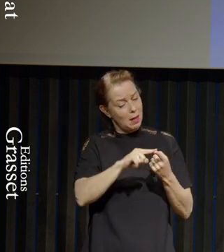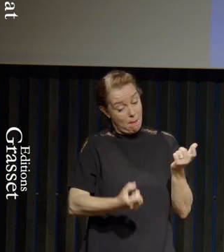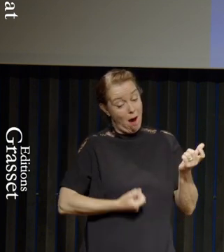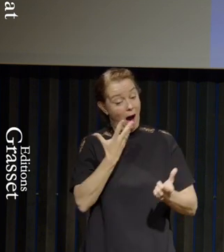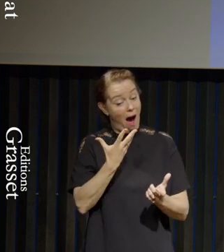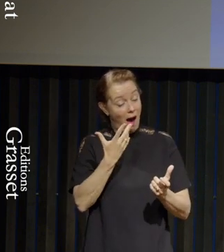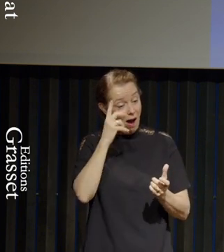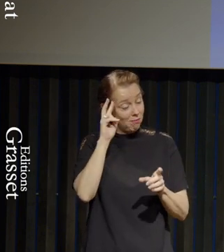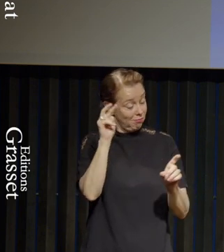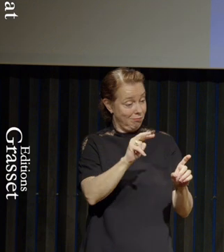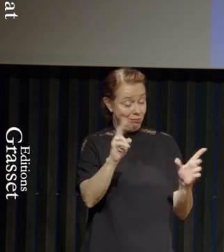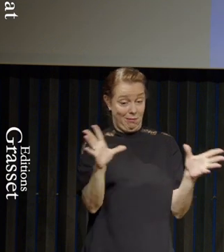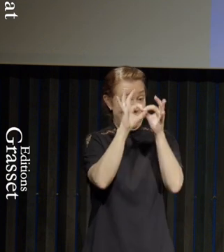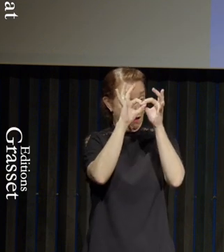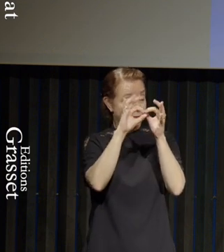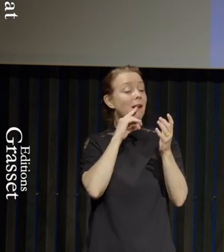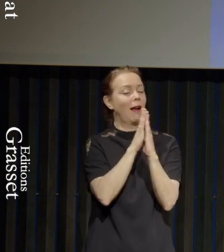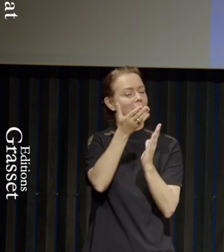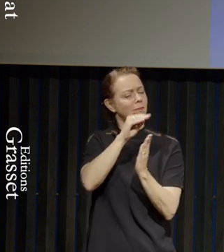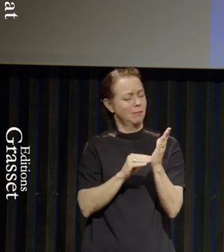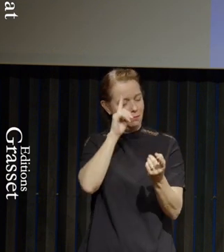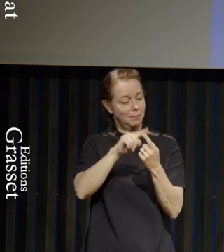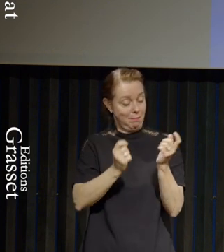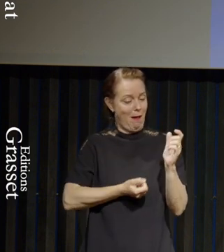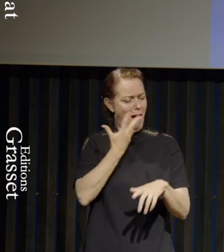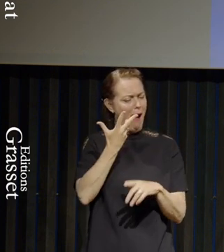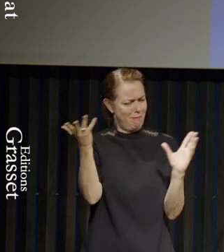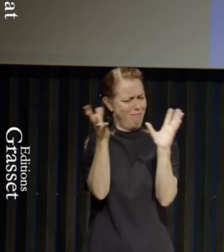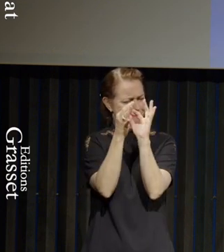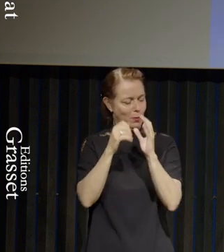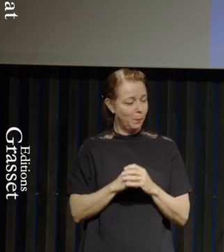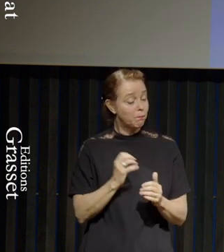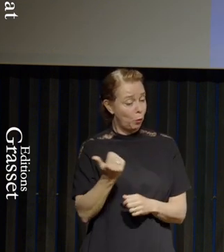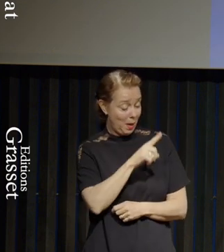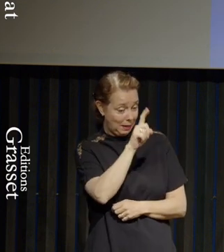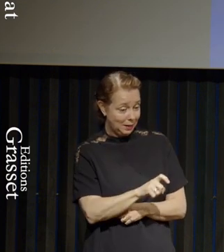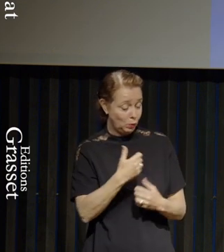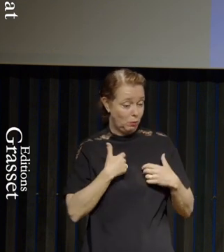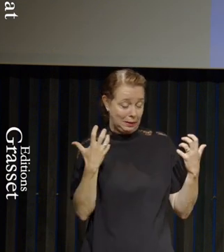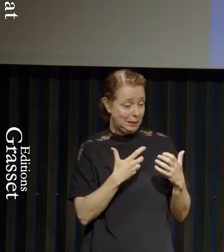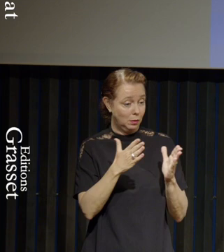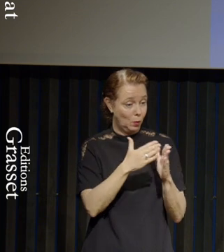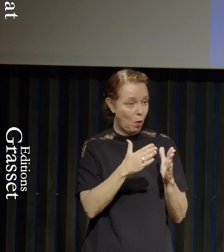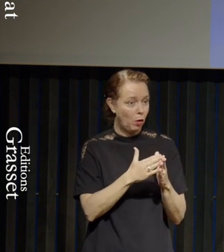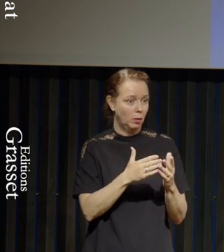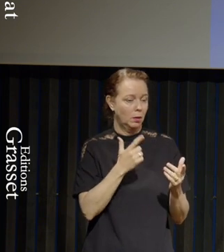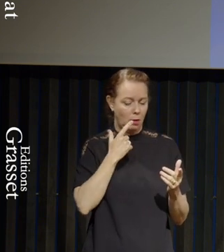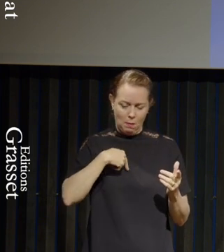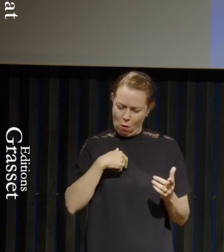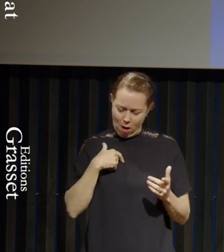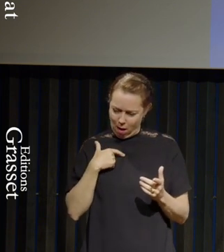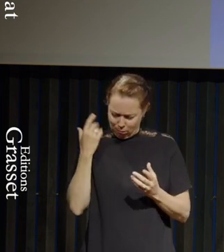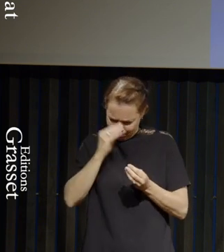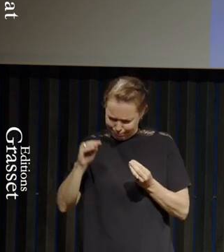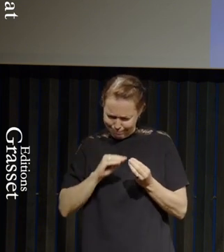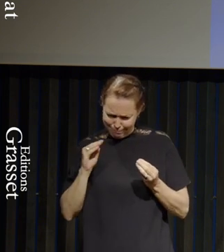lequel vous vous attachez dans votre livre. Et alors, la première question que j'ai envie de vous poser, qui a suscité toute ma curiosité, c'est